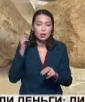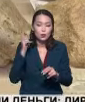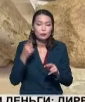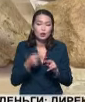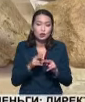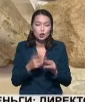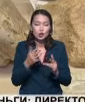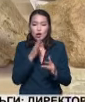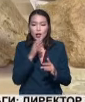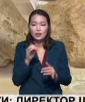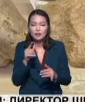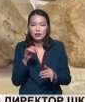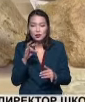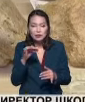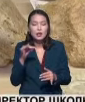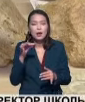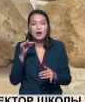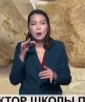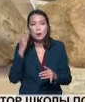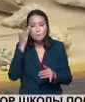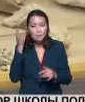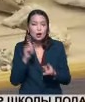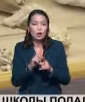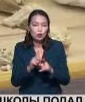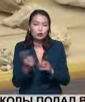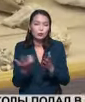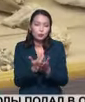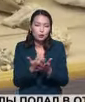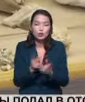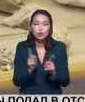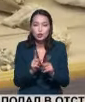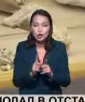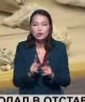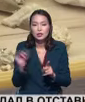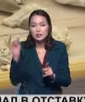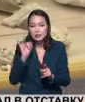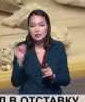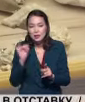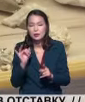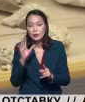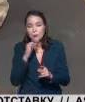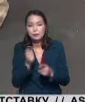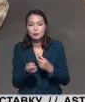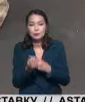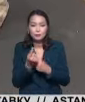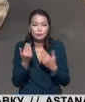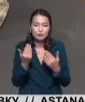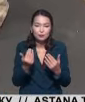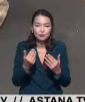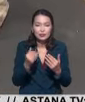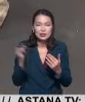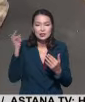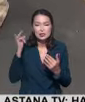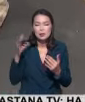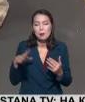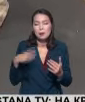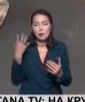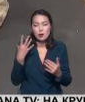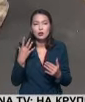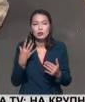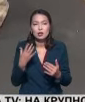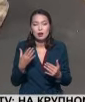лет Евгения мечтает иметь небольшое помещение, где такие же любители смогут погрузиться в мир древних обитателей. Стан Снегирев,